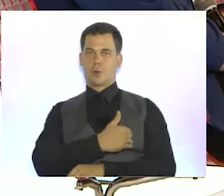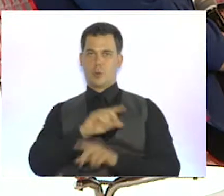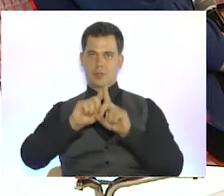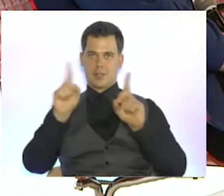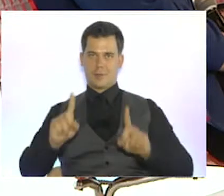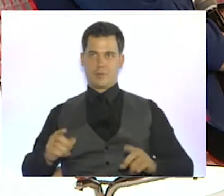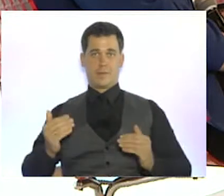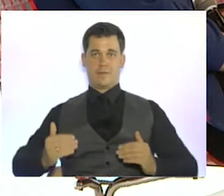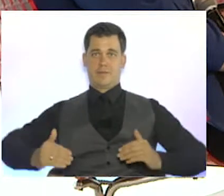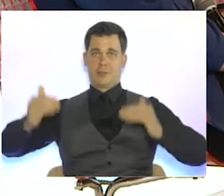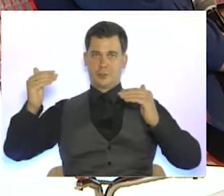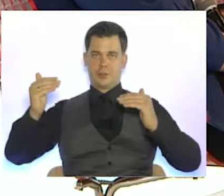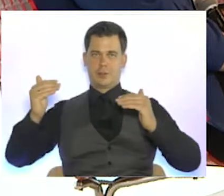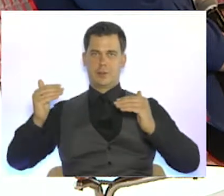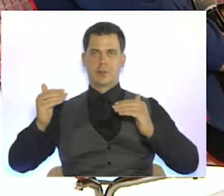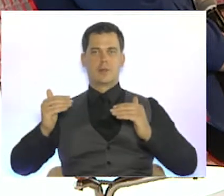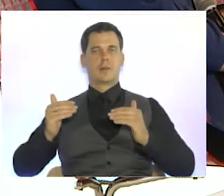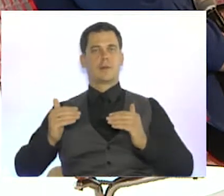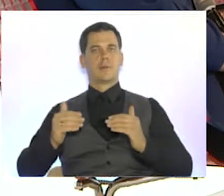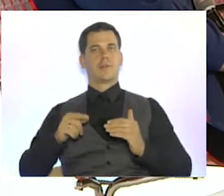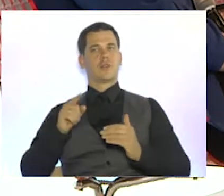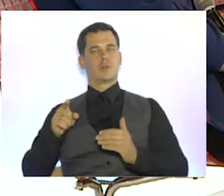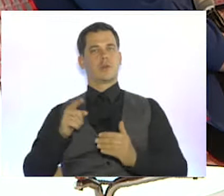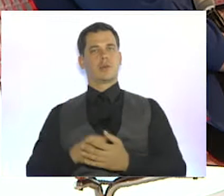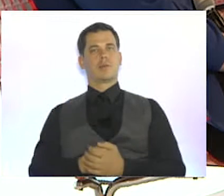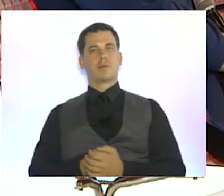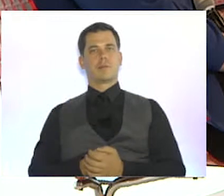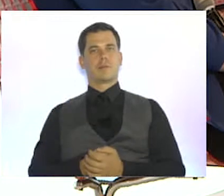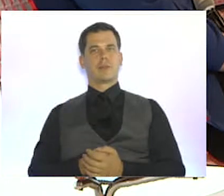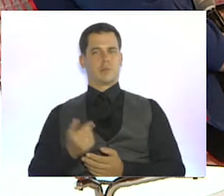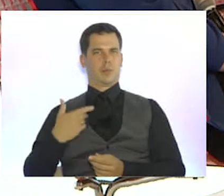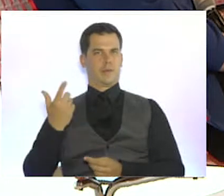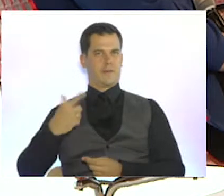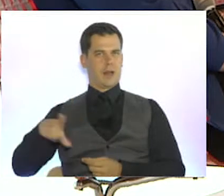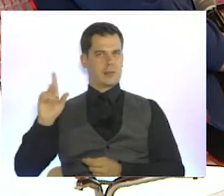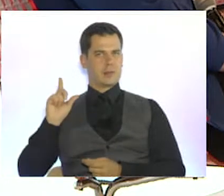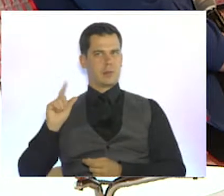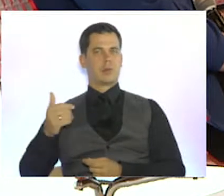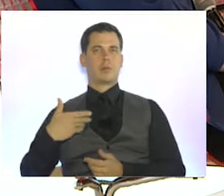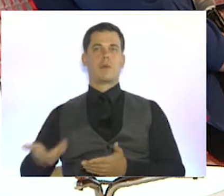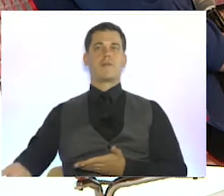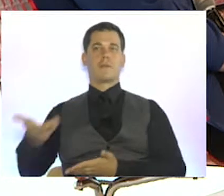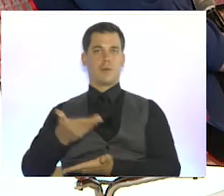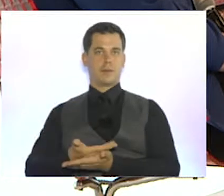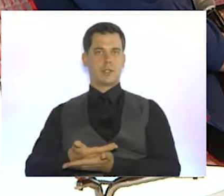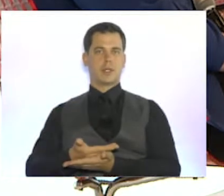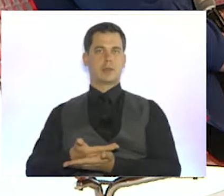wyższe szkolnictwo zawodowe, no, jakieś 2 lata temu dostało taką ofertę